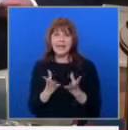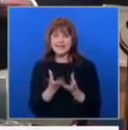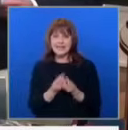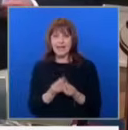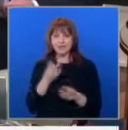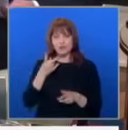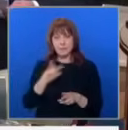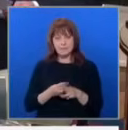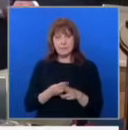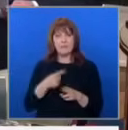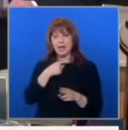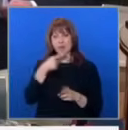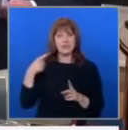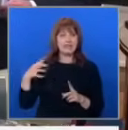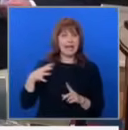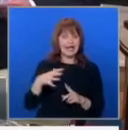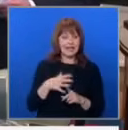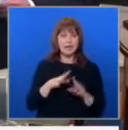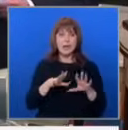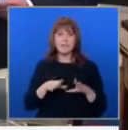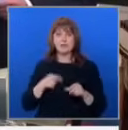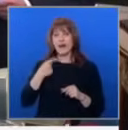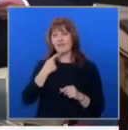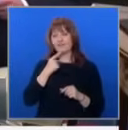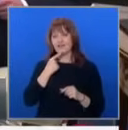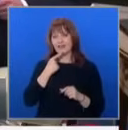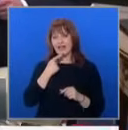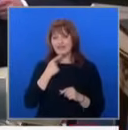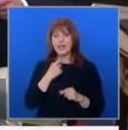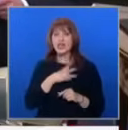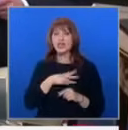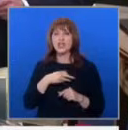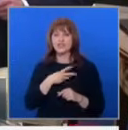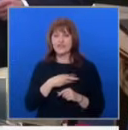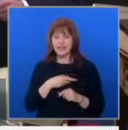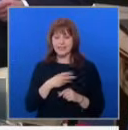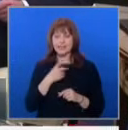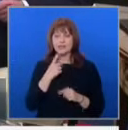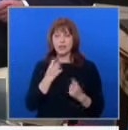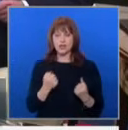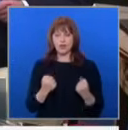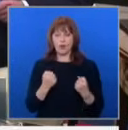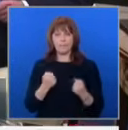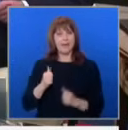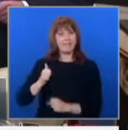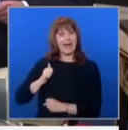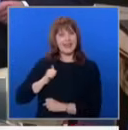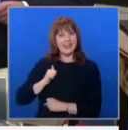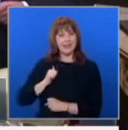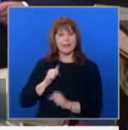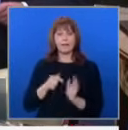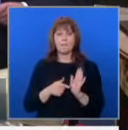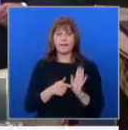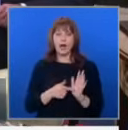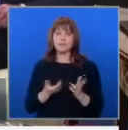възпрем по-нататъчната руска агресия. Приехме Финландия и Швеция в Алианса и укрепихме източния фланг на НАТО, за да покажем ясно, че